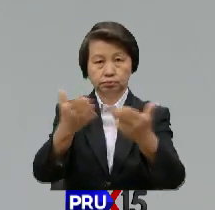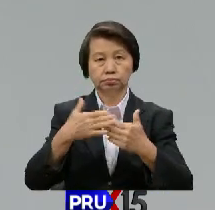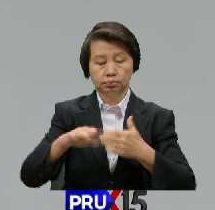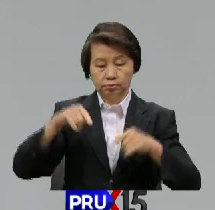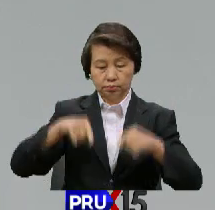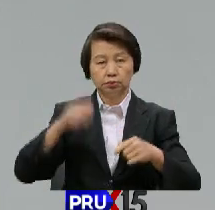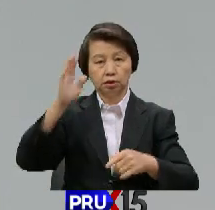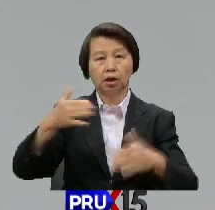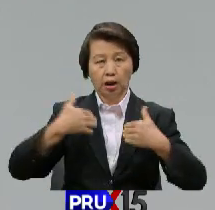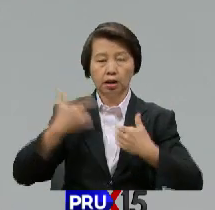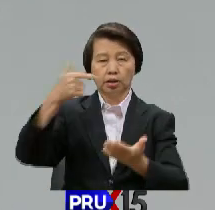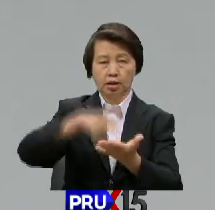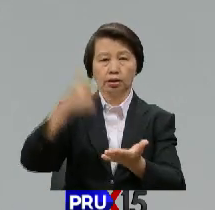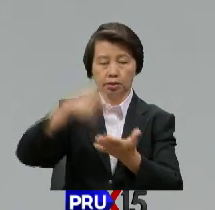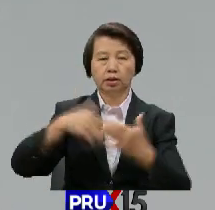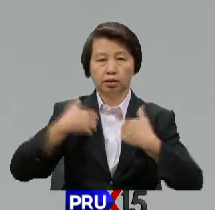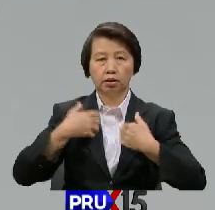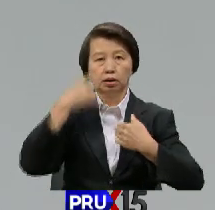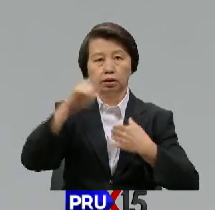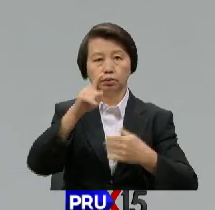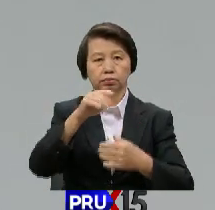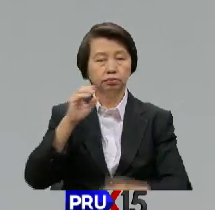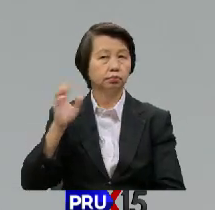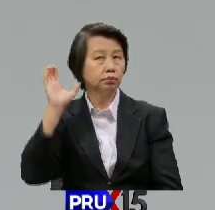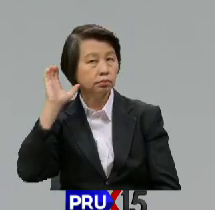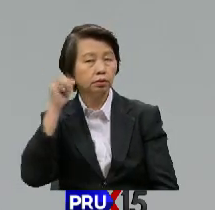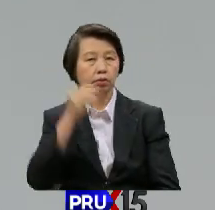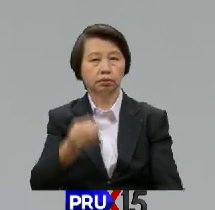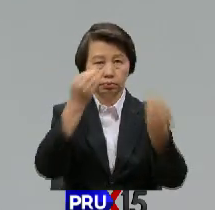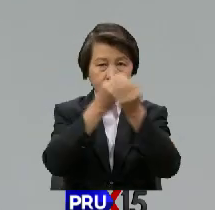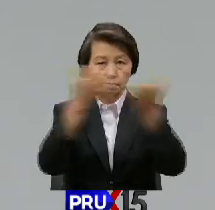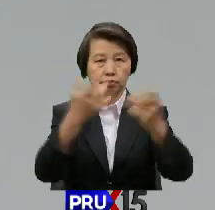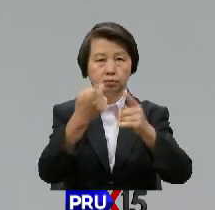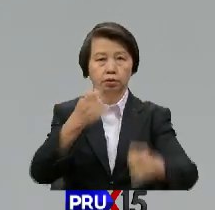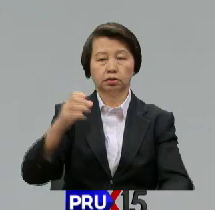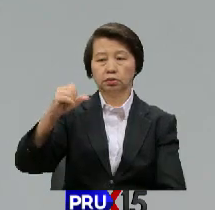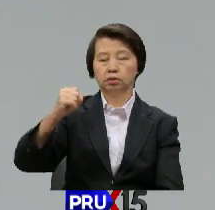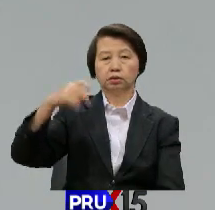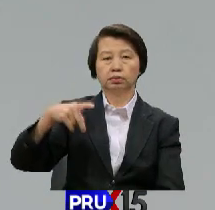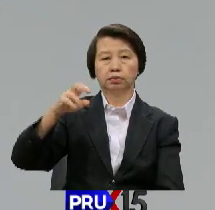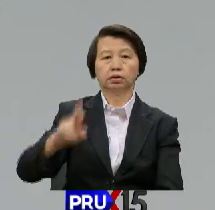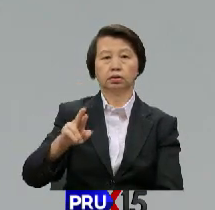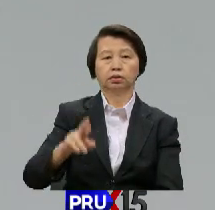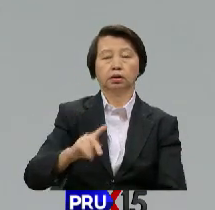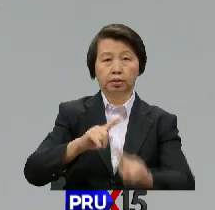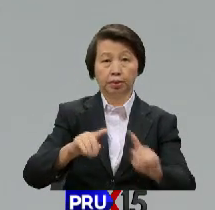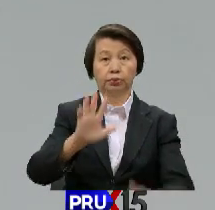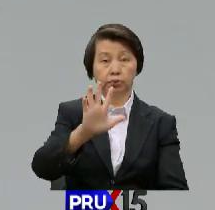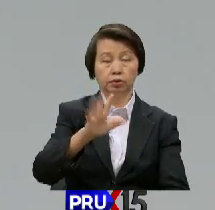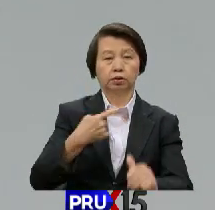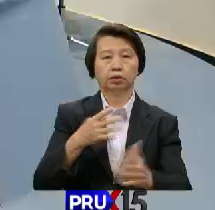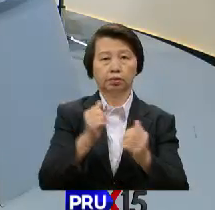ini akan ada lagi akan kami bawakan khususnya untuk kita mendengar pengumuman resmi daripada Tuhan Jaya pilihan Melayu tapi terlebih